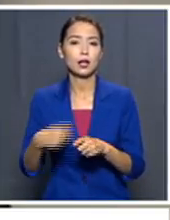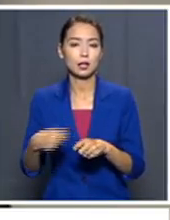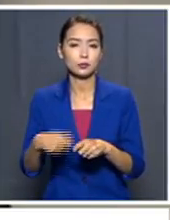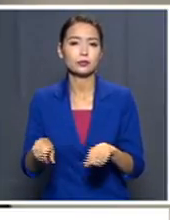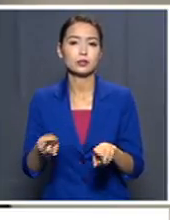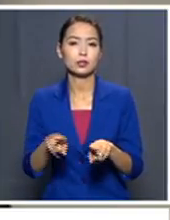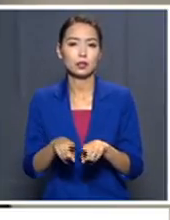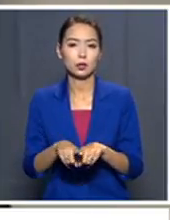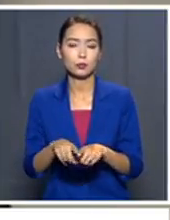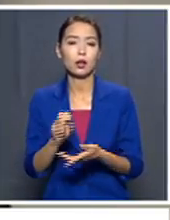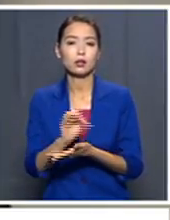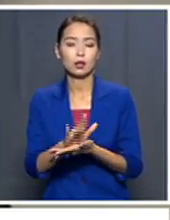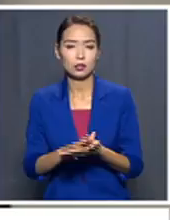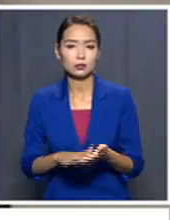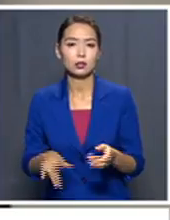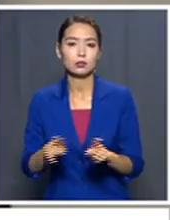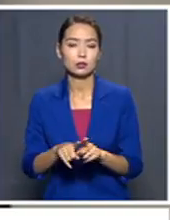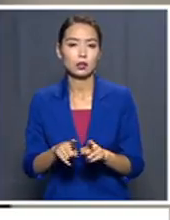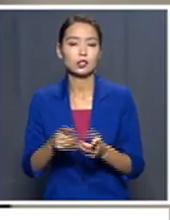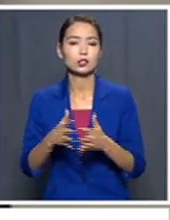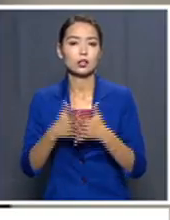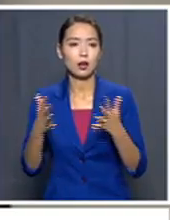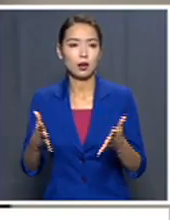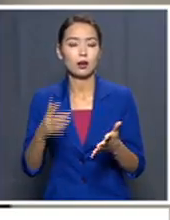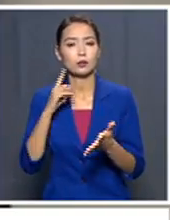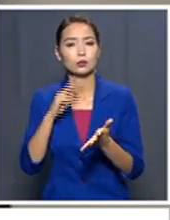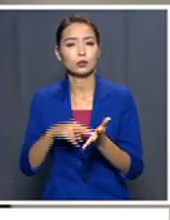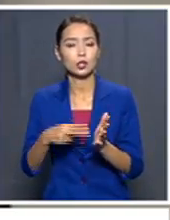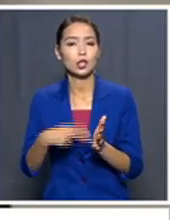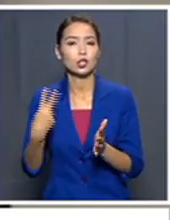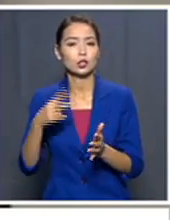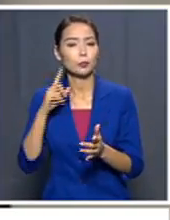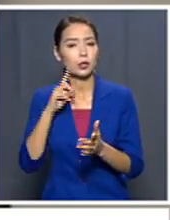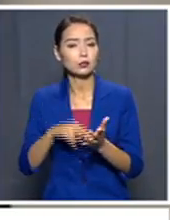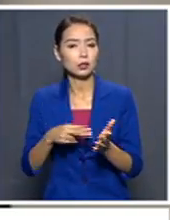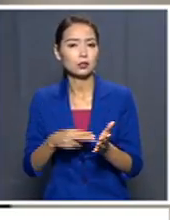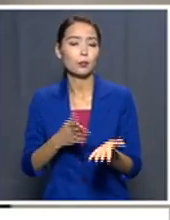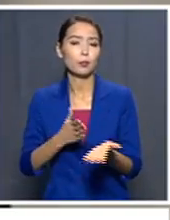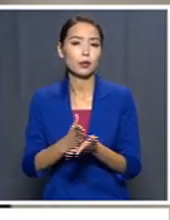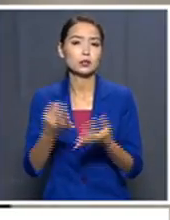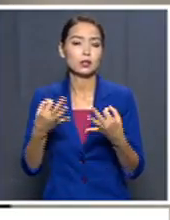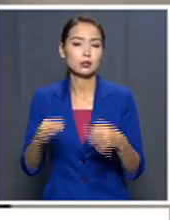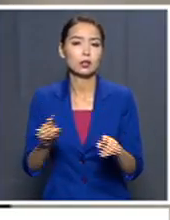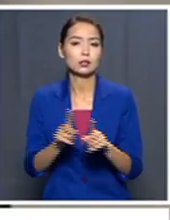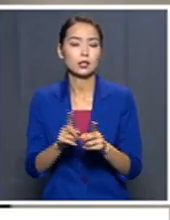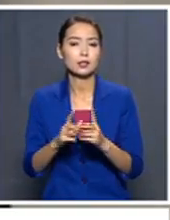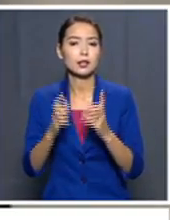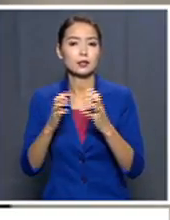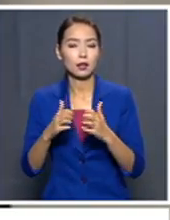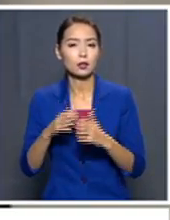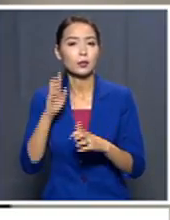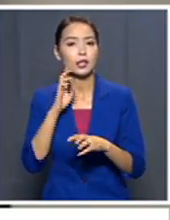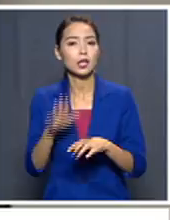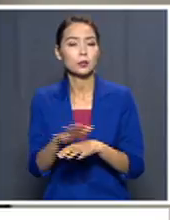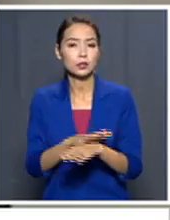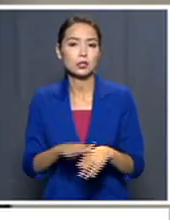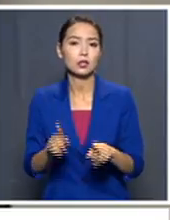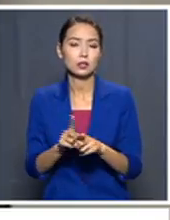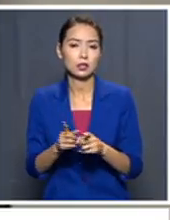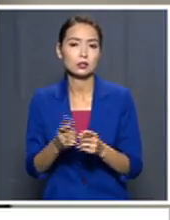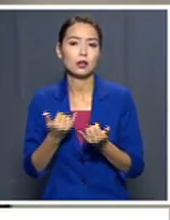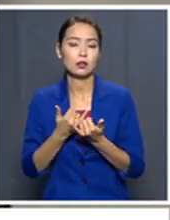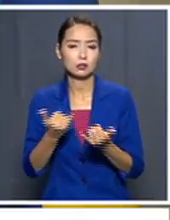қарай елімізде жасалған жаңа 20 геологиялық барлау проекттерін талқылап елімізге